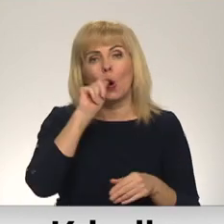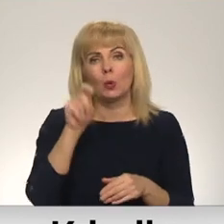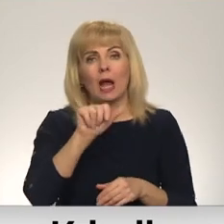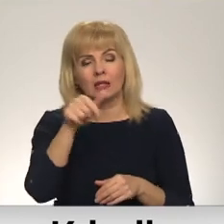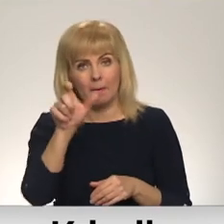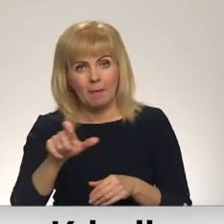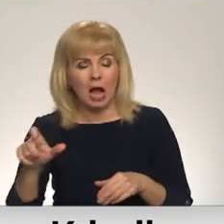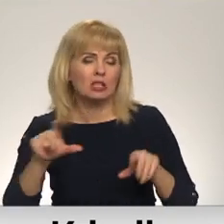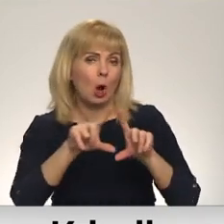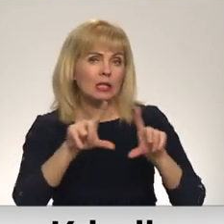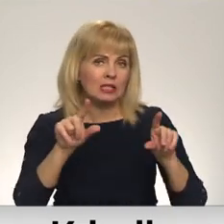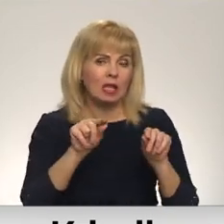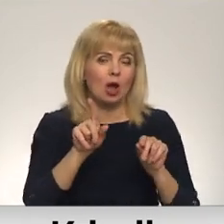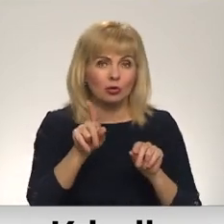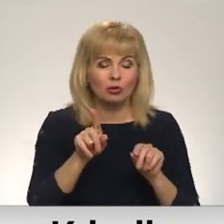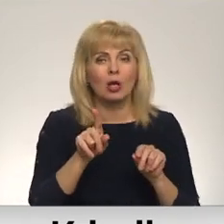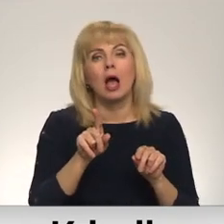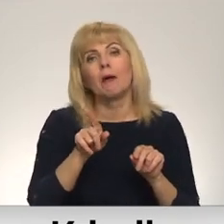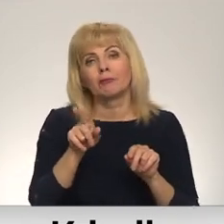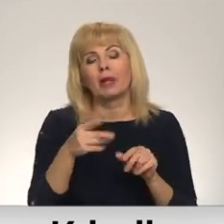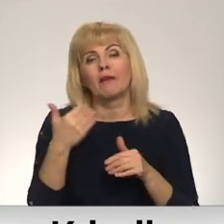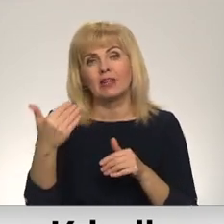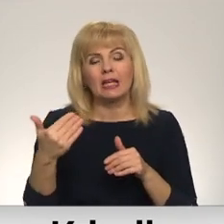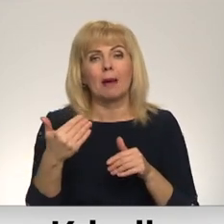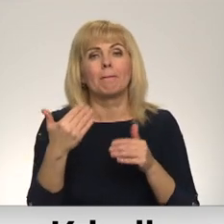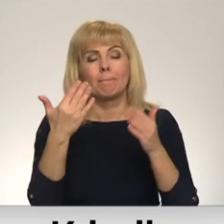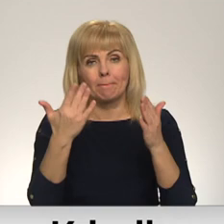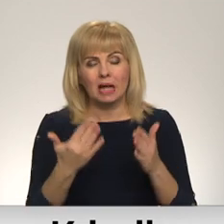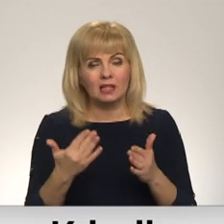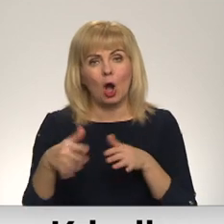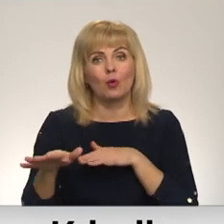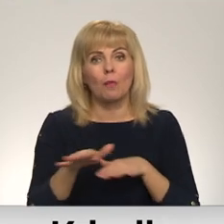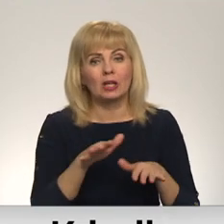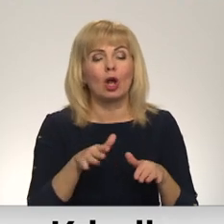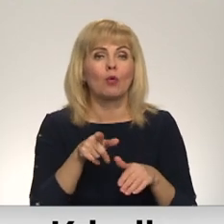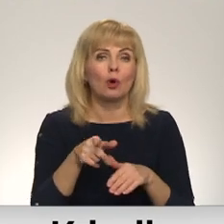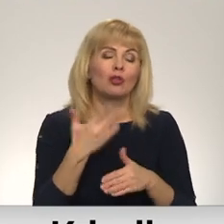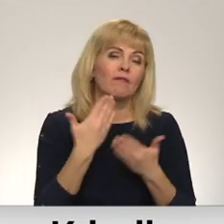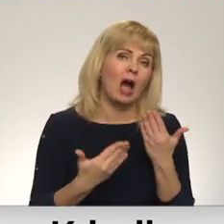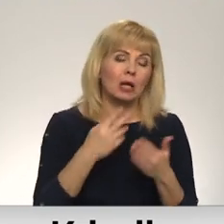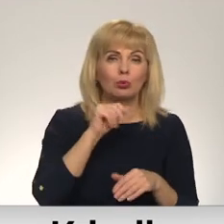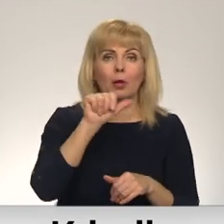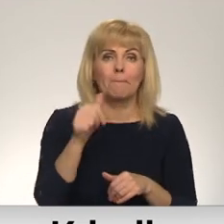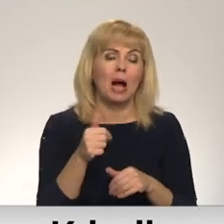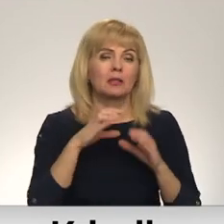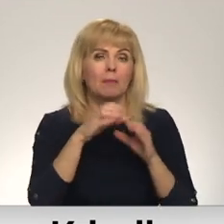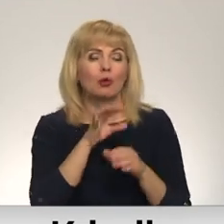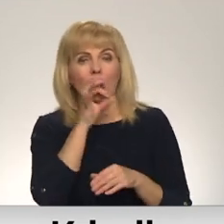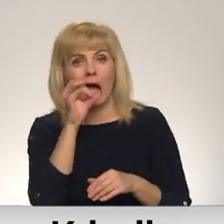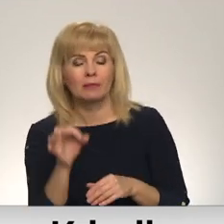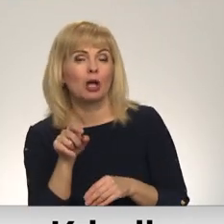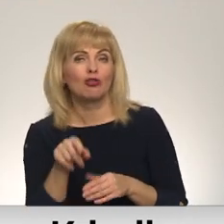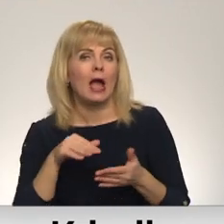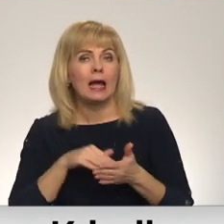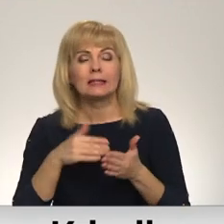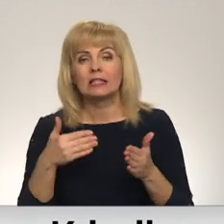un institūcijām, atliekot iecerētā pasākuma rīkošanu. Jāskatās, kāda varbūt arī mākslas pasaules atbilde šai